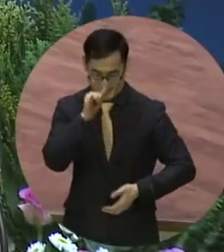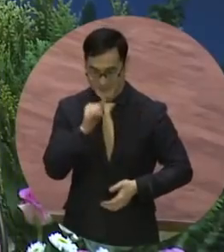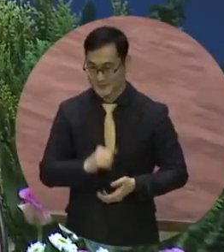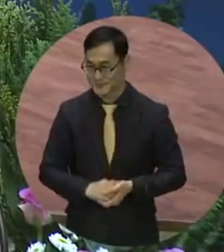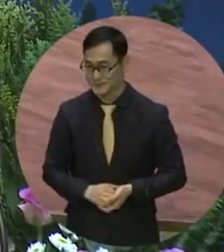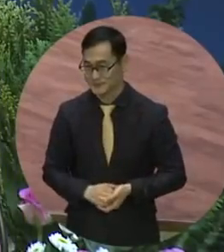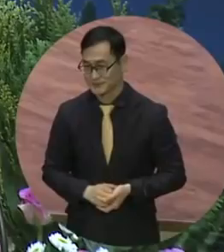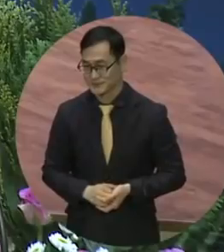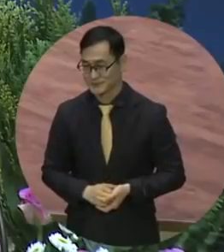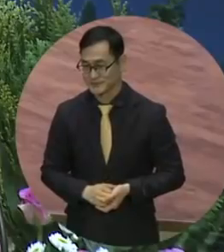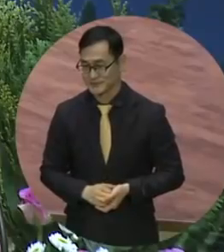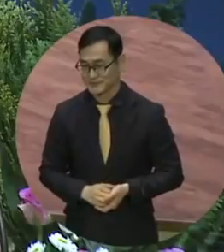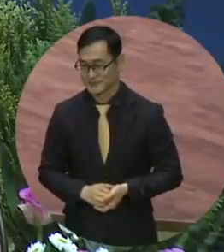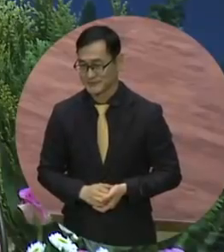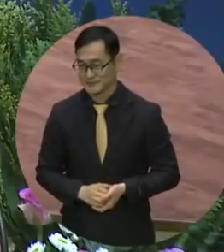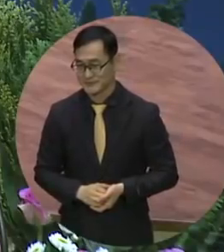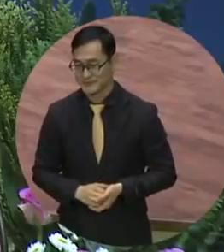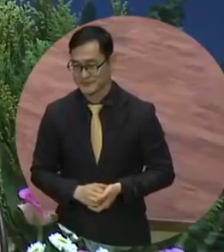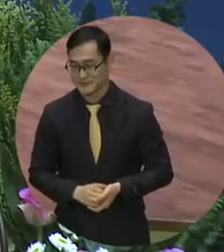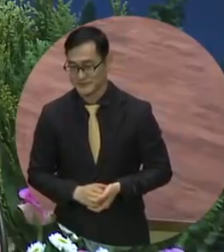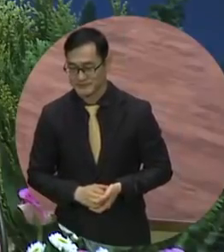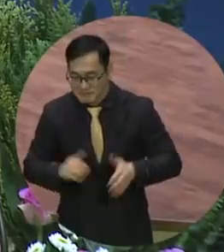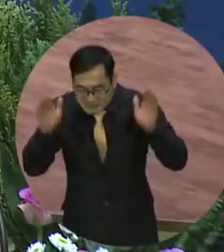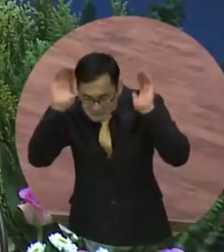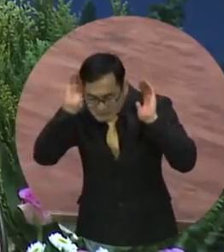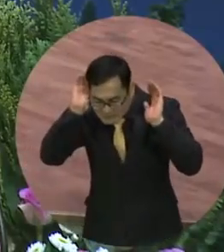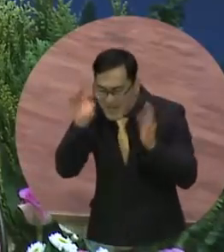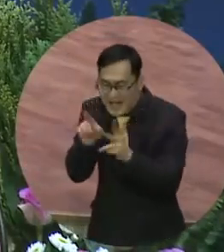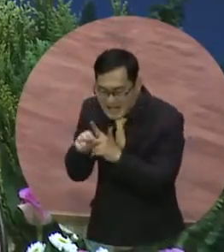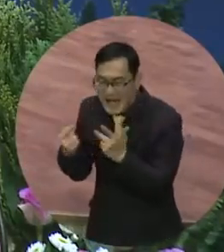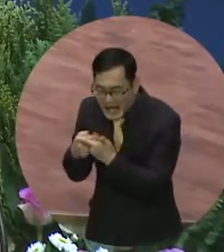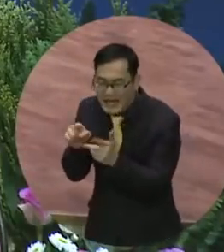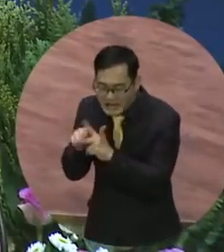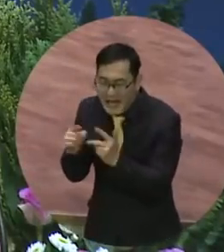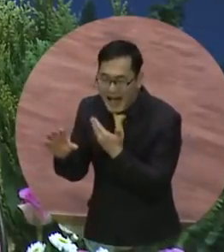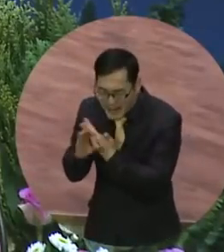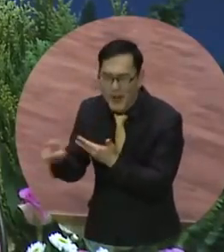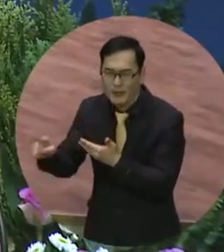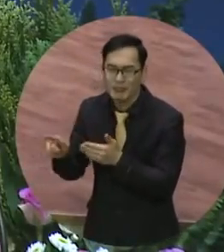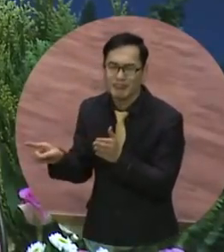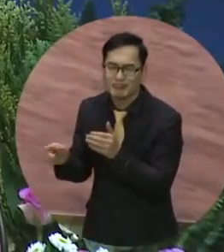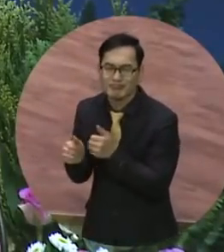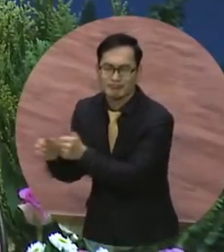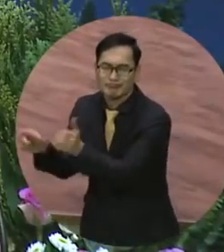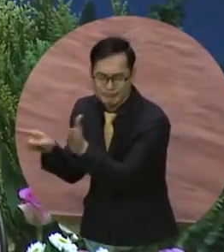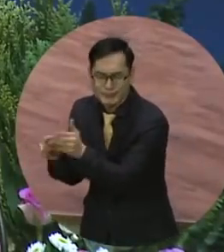있어 아무 소용 없는 거예요. 이해 안 돼도 믿으시기 바랍니다.